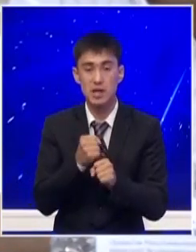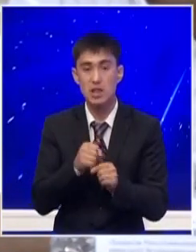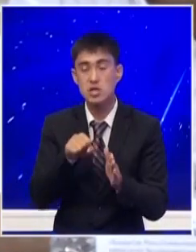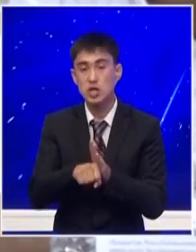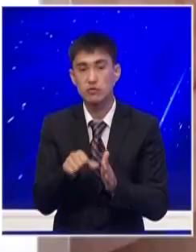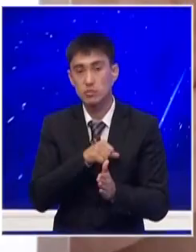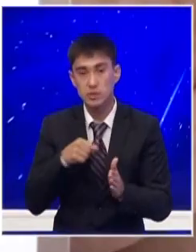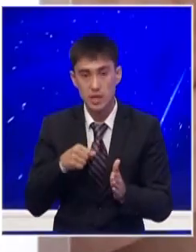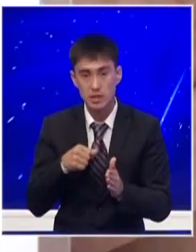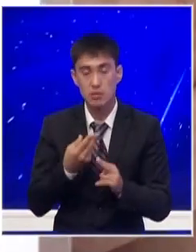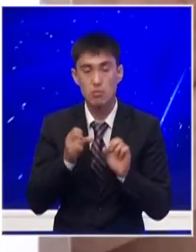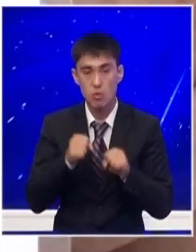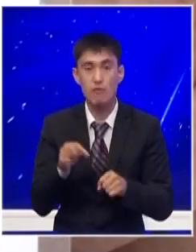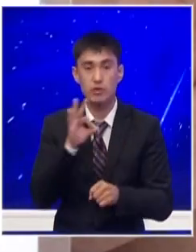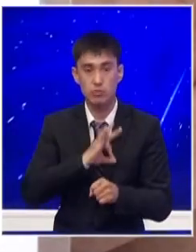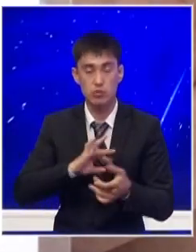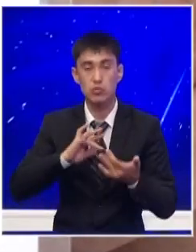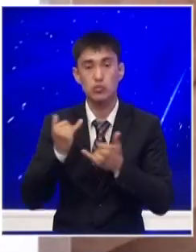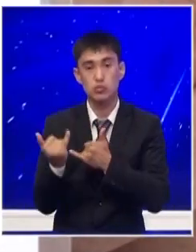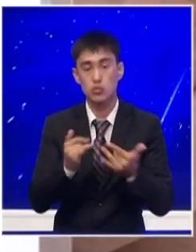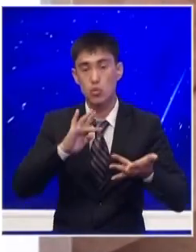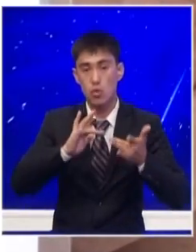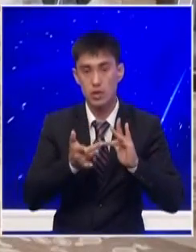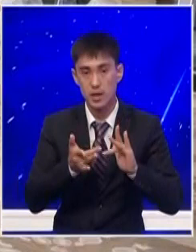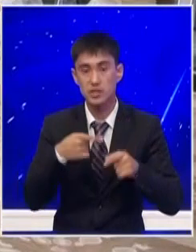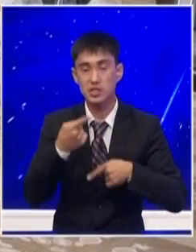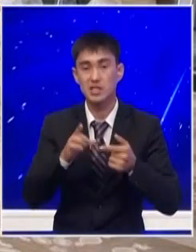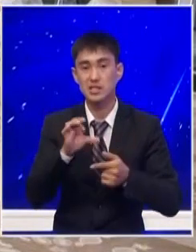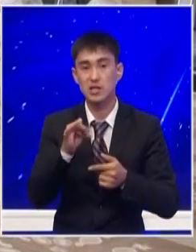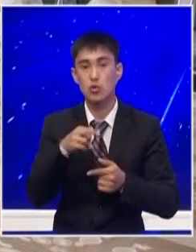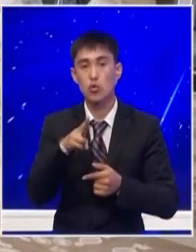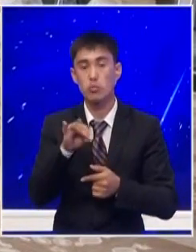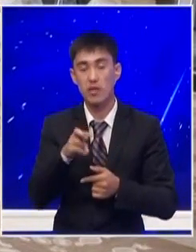жертвоприношение самостоятельно, могут воспользоваться услугой онлайн через сайт